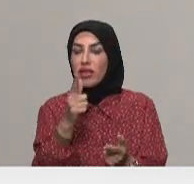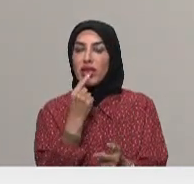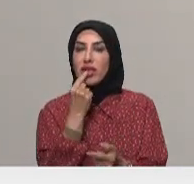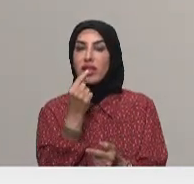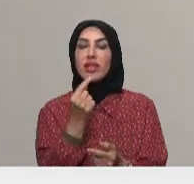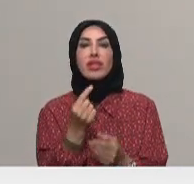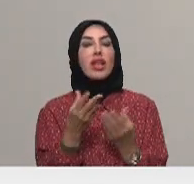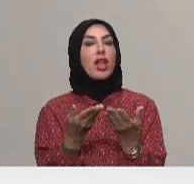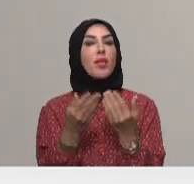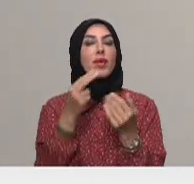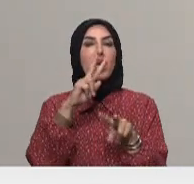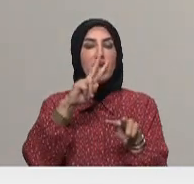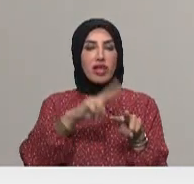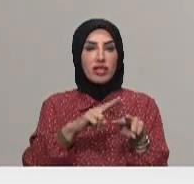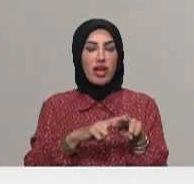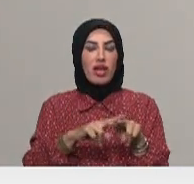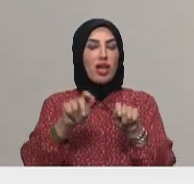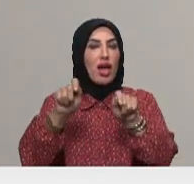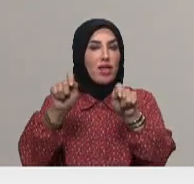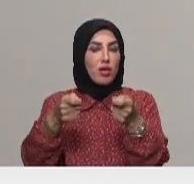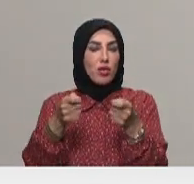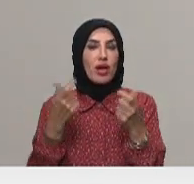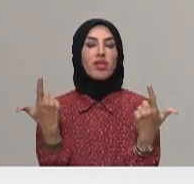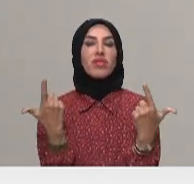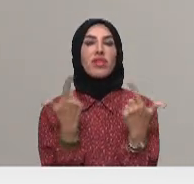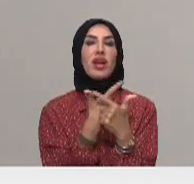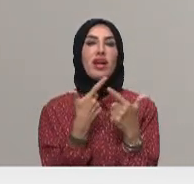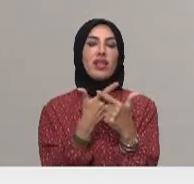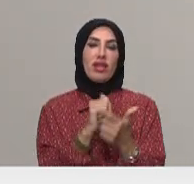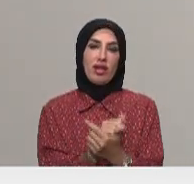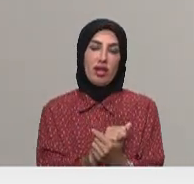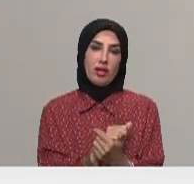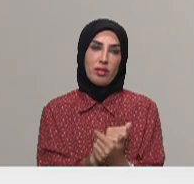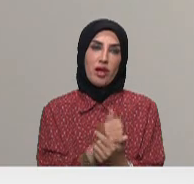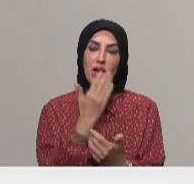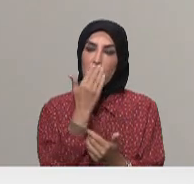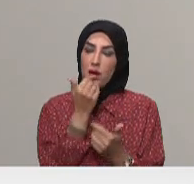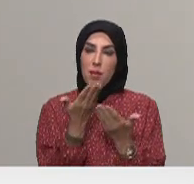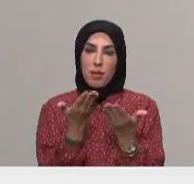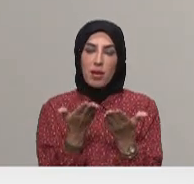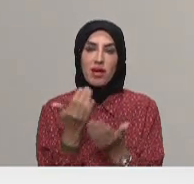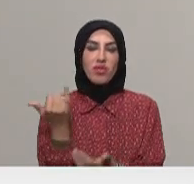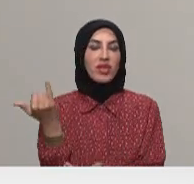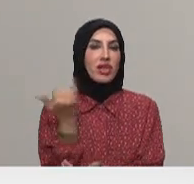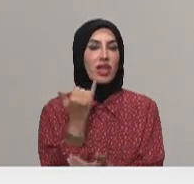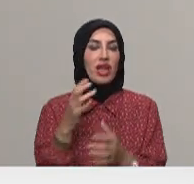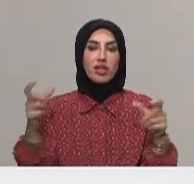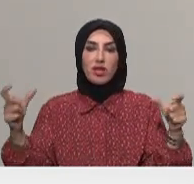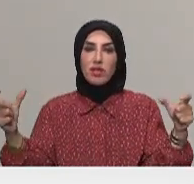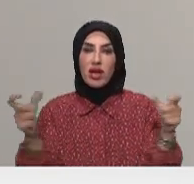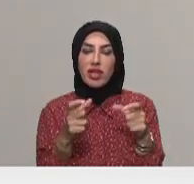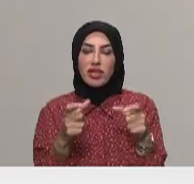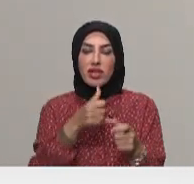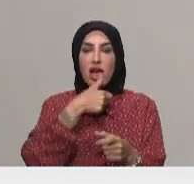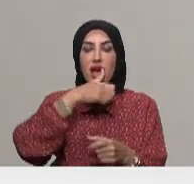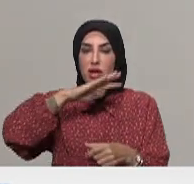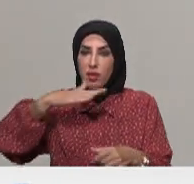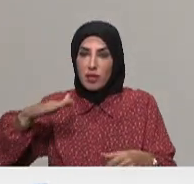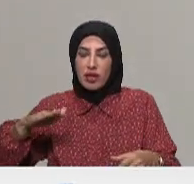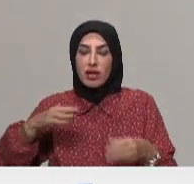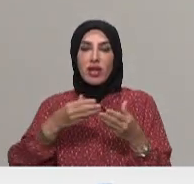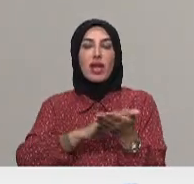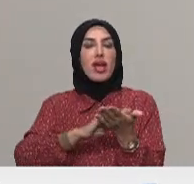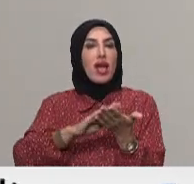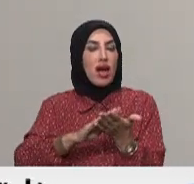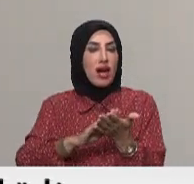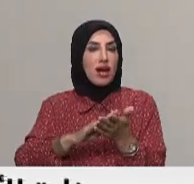بالنسبة لتنفيذ القرار 1701؟ هم يتكلمون عن ضرورة حصار بري بحري جوي